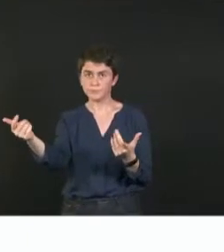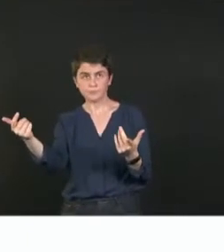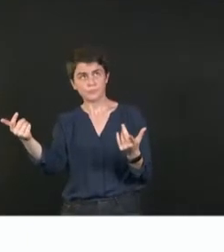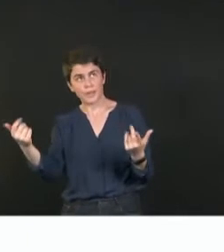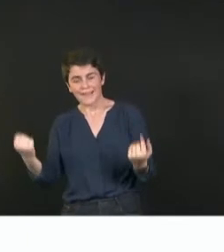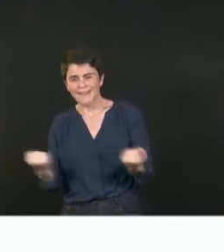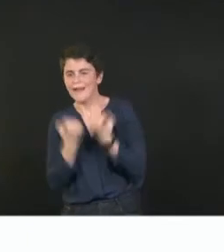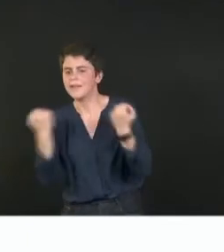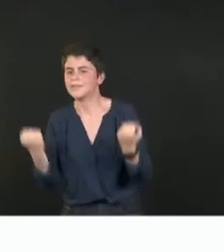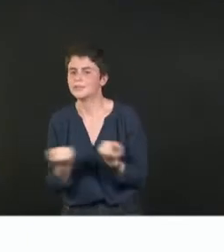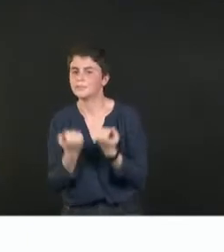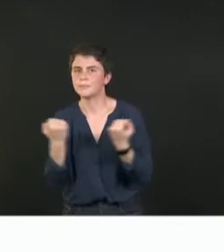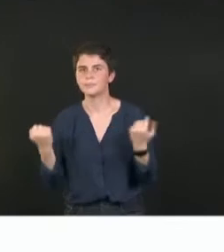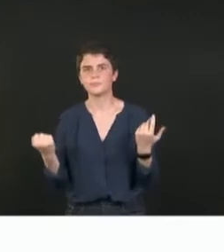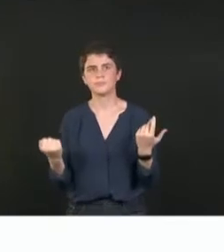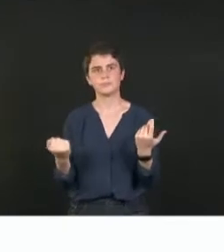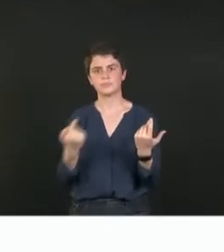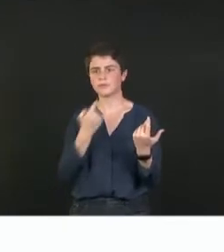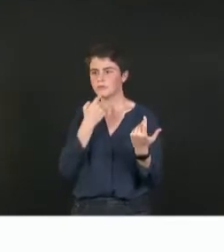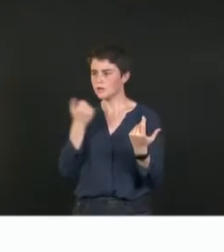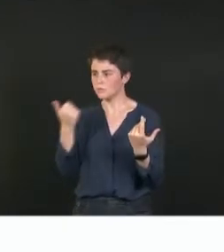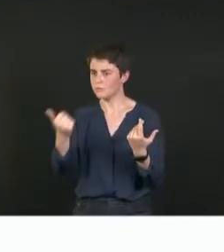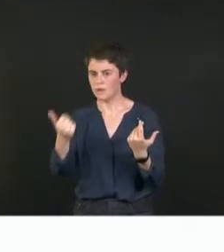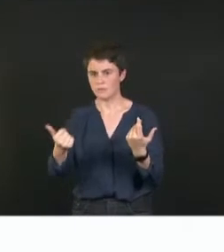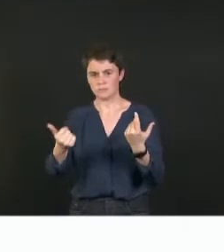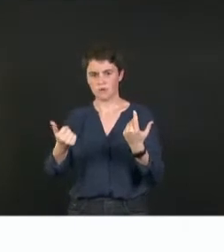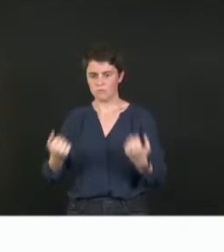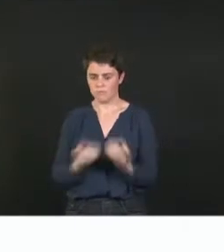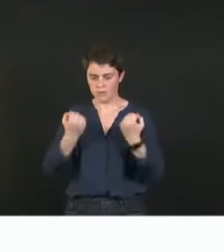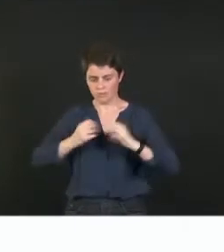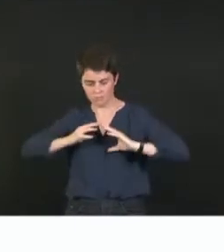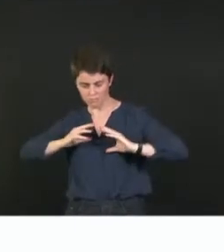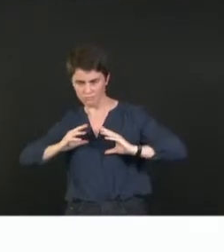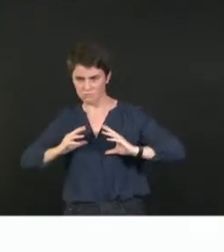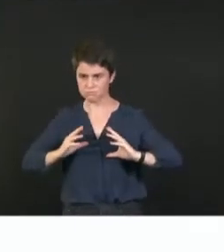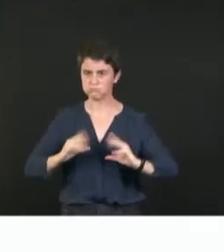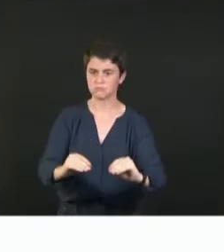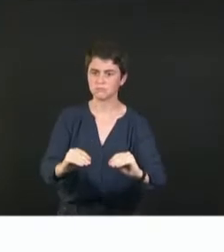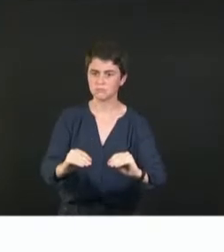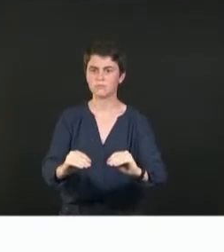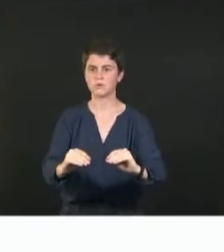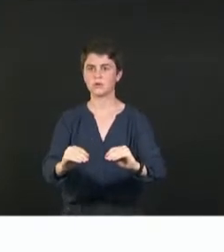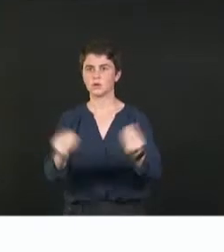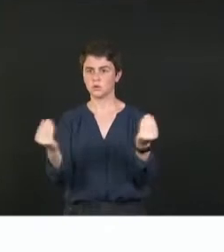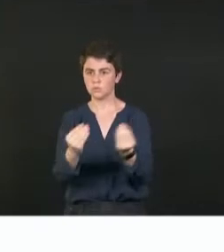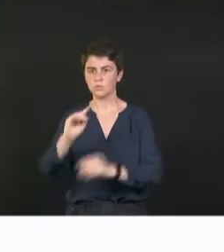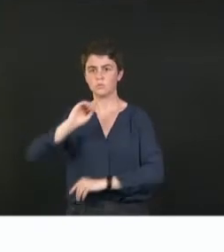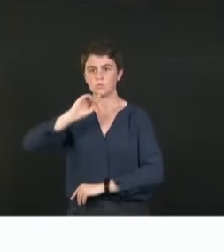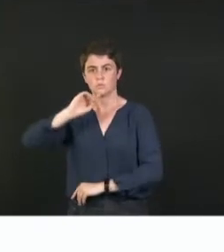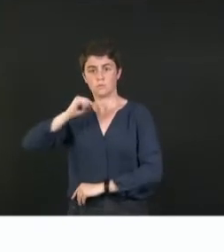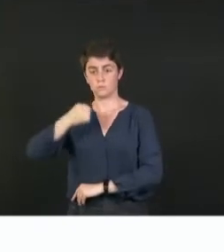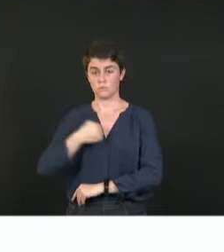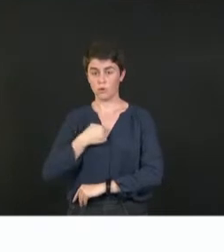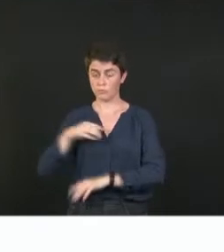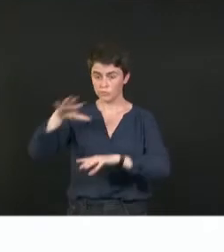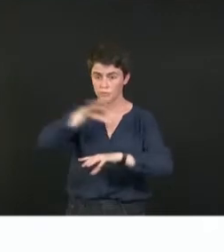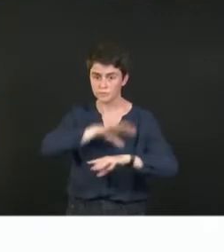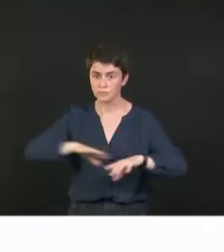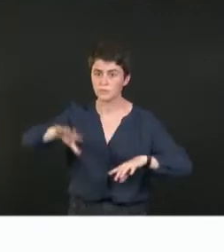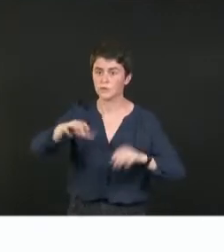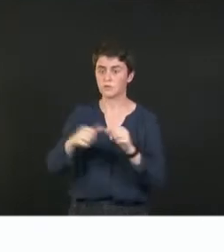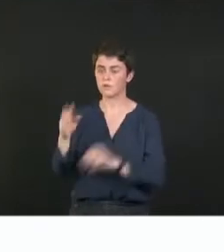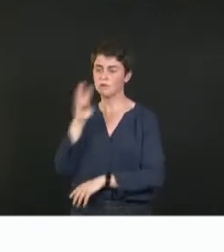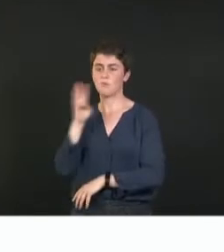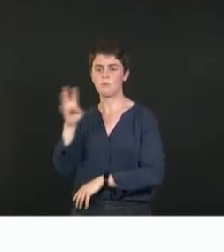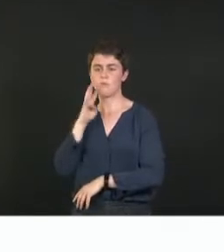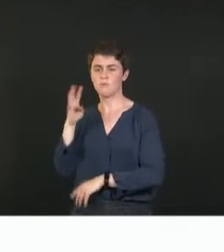l'âme au mouvement, au groupe Frugalité Heureuse et Créative en Normandie et fait des cycles de conférences